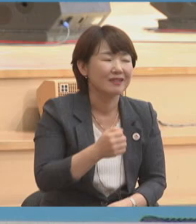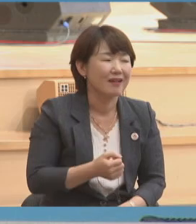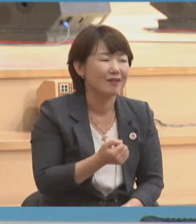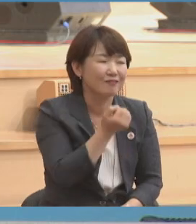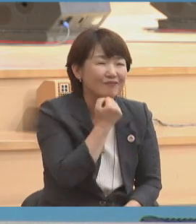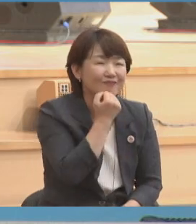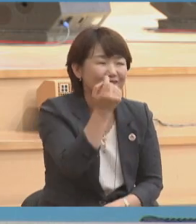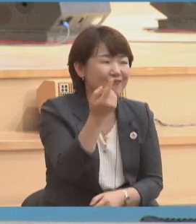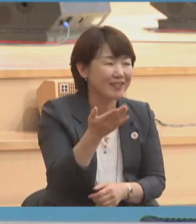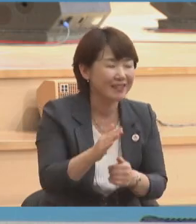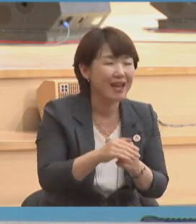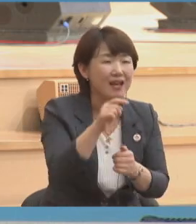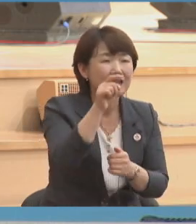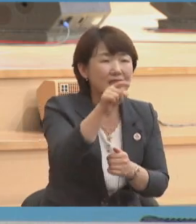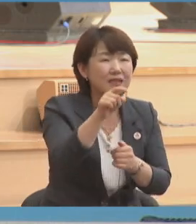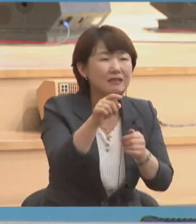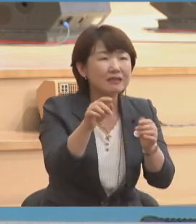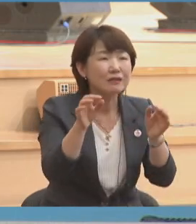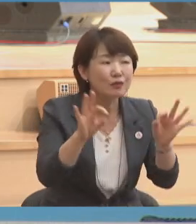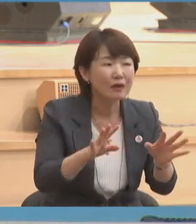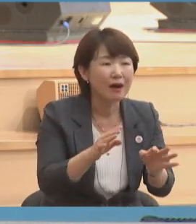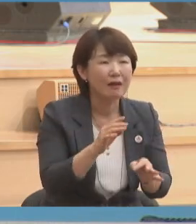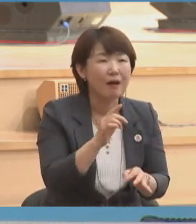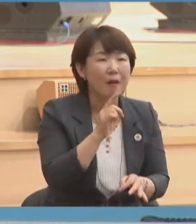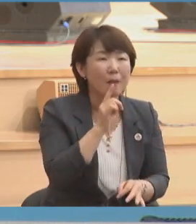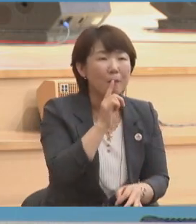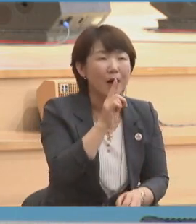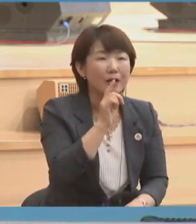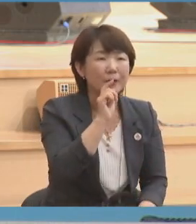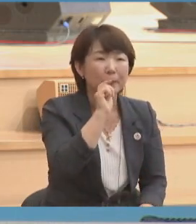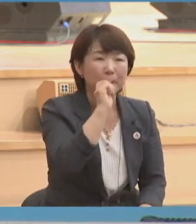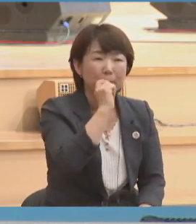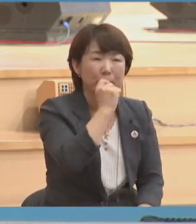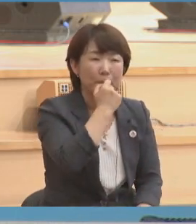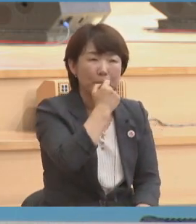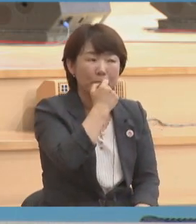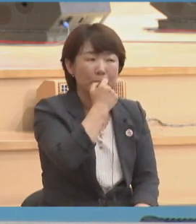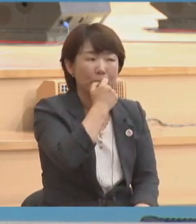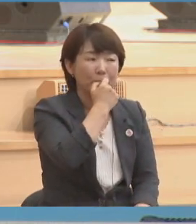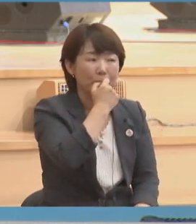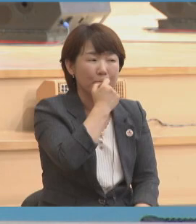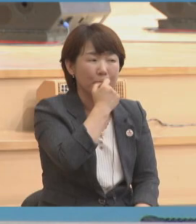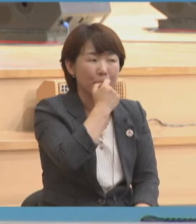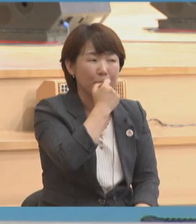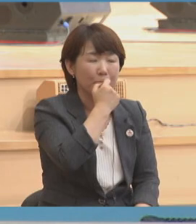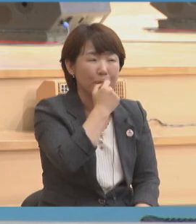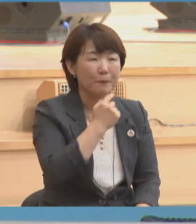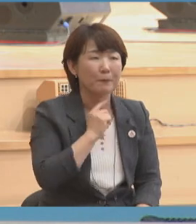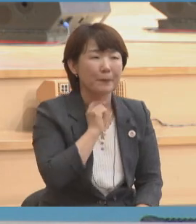대목에서 말문이 막힌 거예요. 입이 열리지가 않는 거예요.